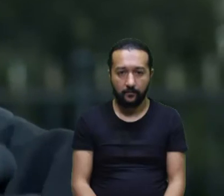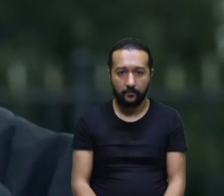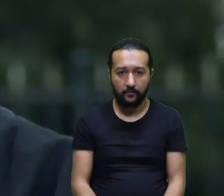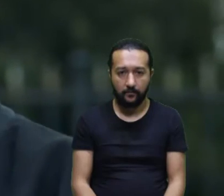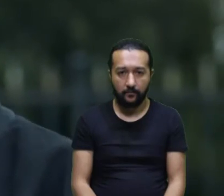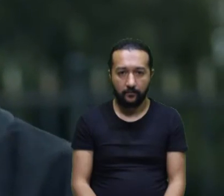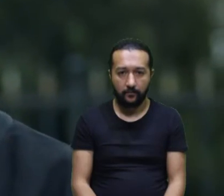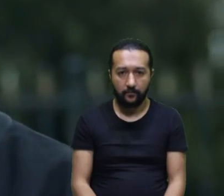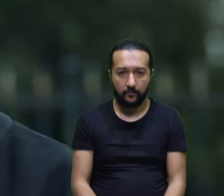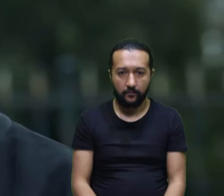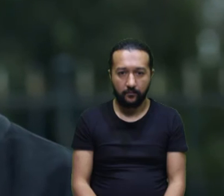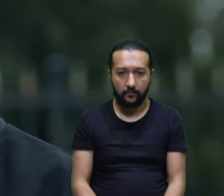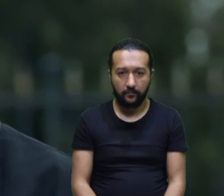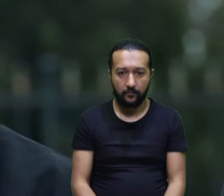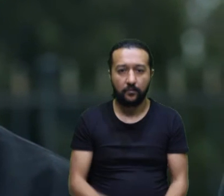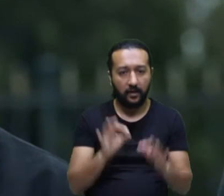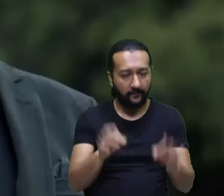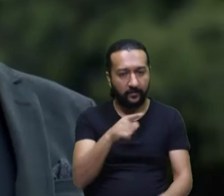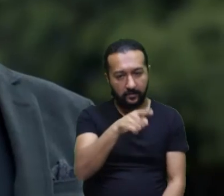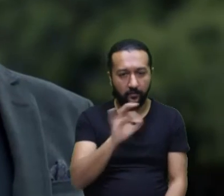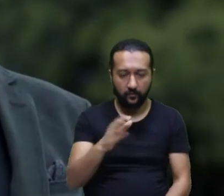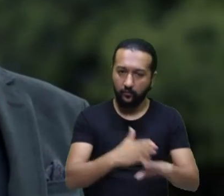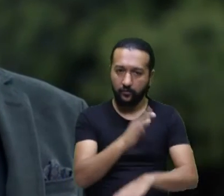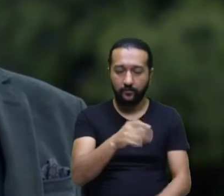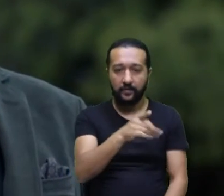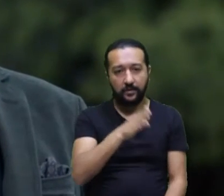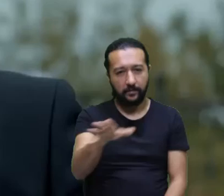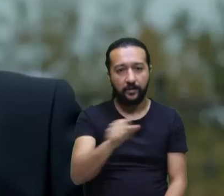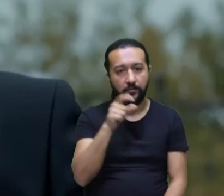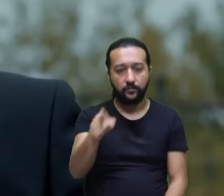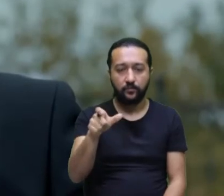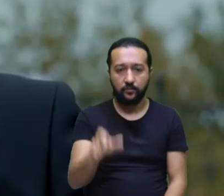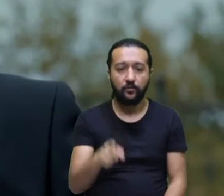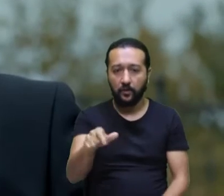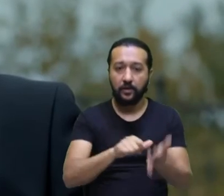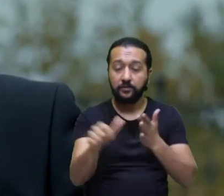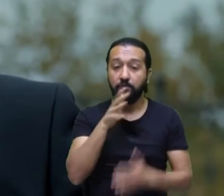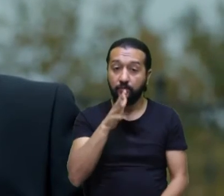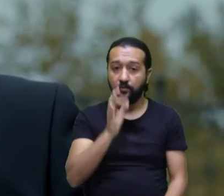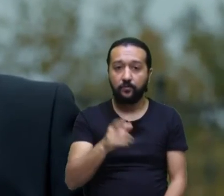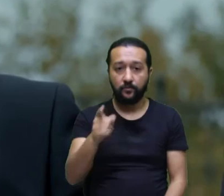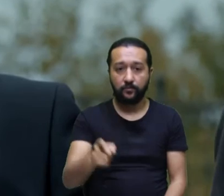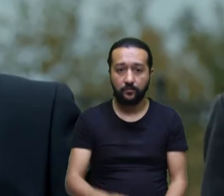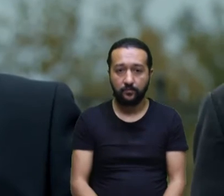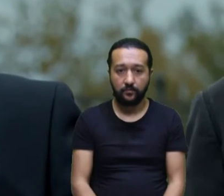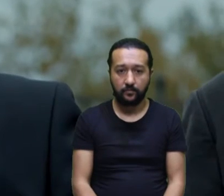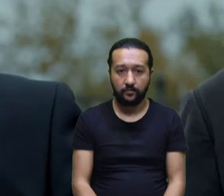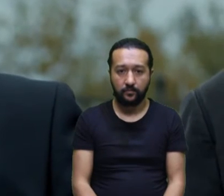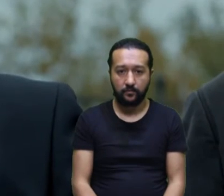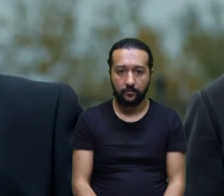hırslanarak indirdi. Ta kendisi abi. Gidip alalım şunu. O her şeyi biliyordur. Faruk'un adamı